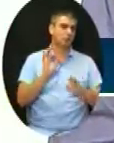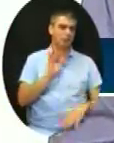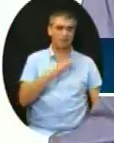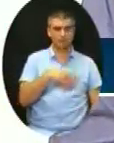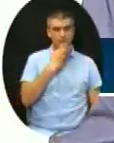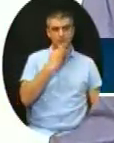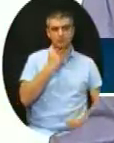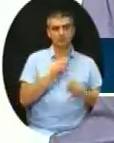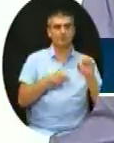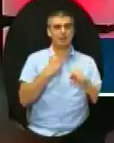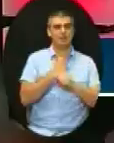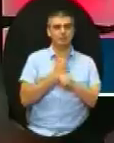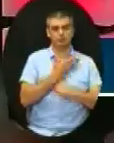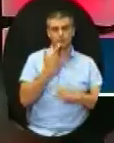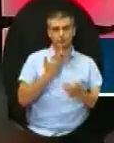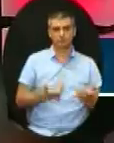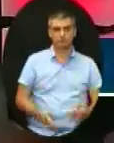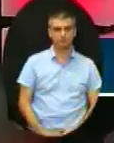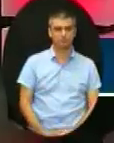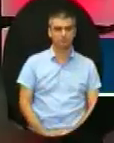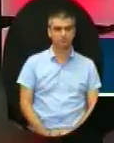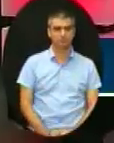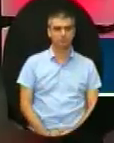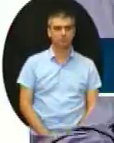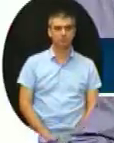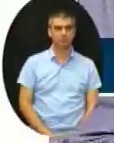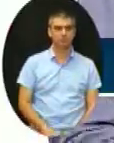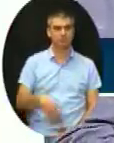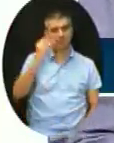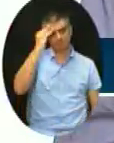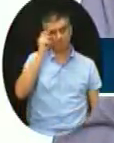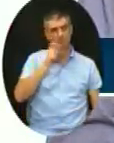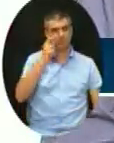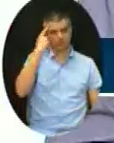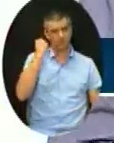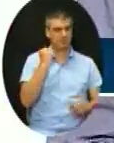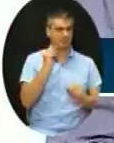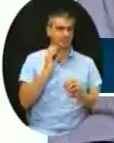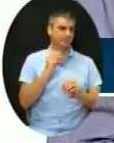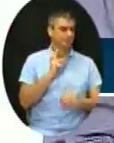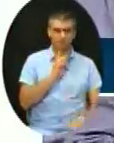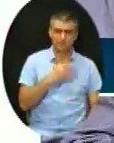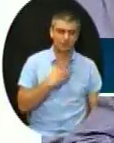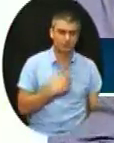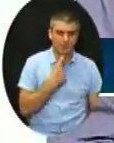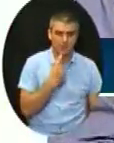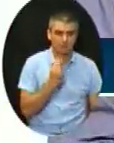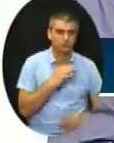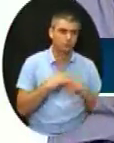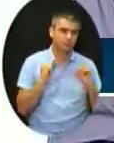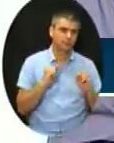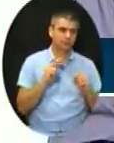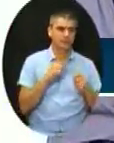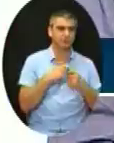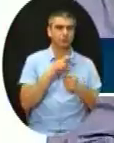שגם המתנחלים ימצאו לעצמם בשלב מסוים. טוב, הם למדו כנראה מאנשים שיודעים את המלאכה. לא, אני רוצה להגיד משהו בסיסי לגבי